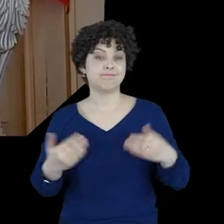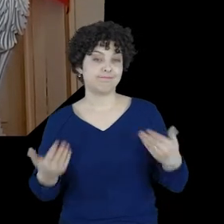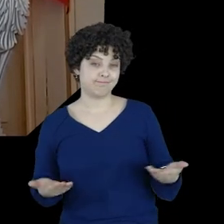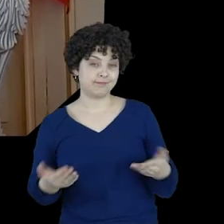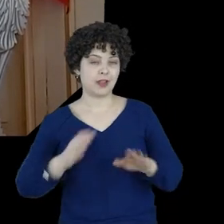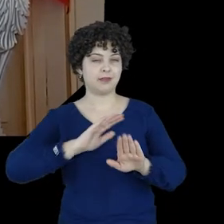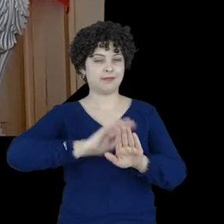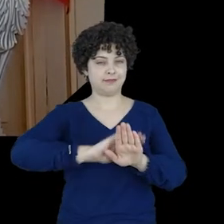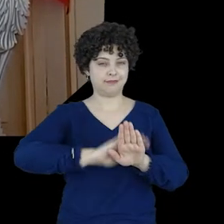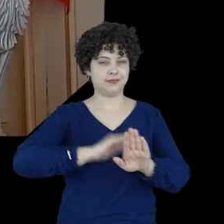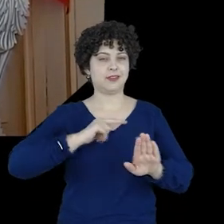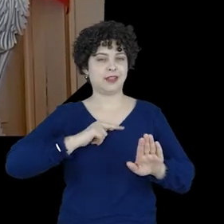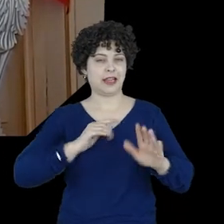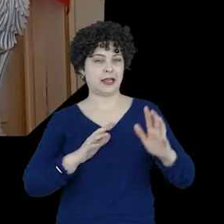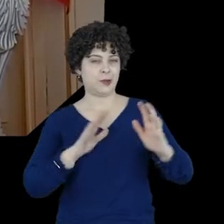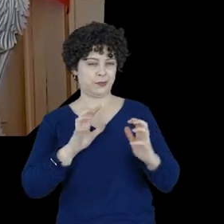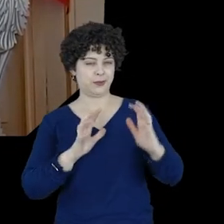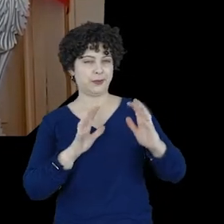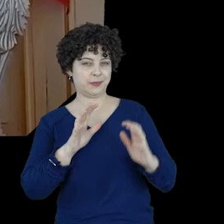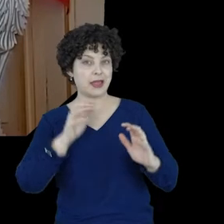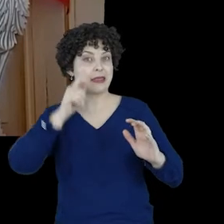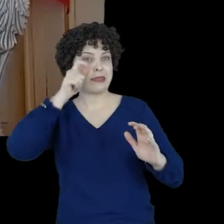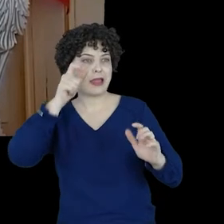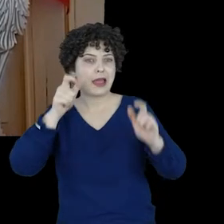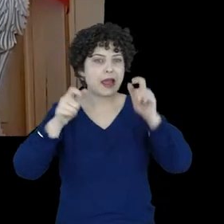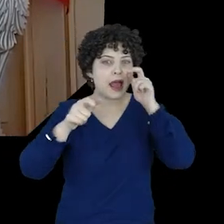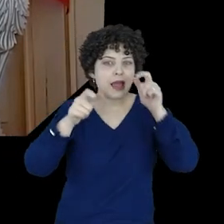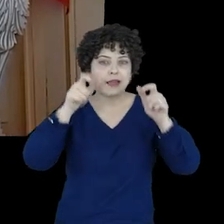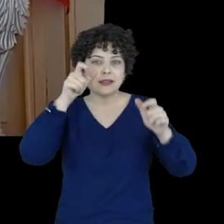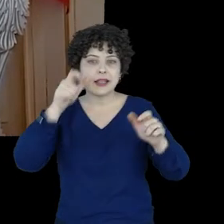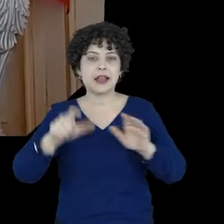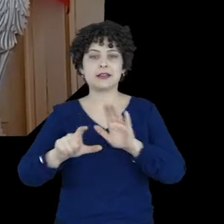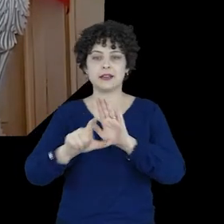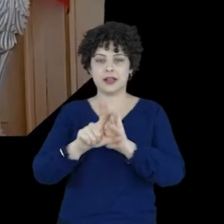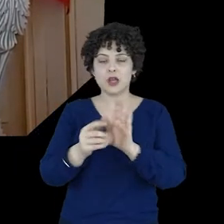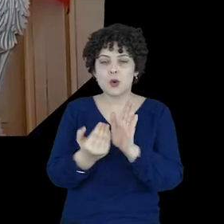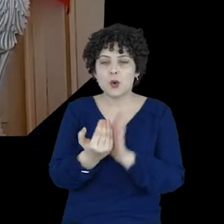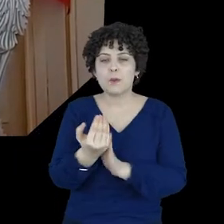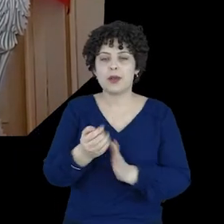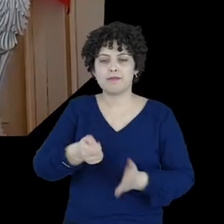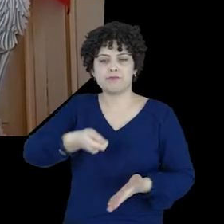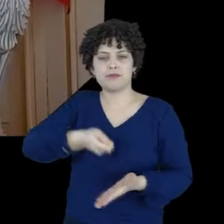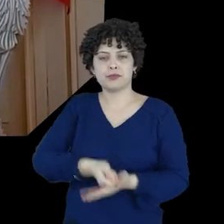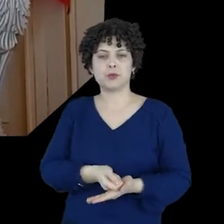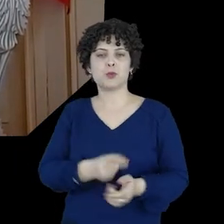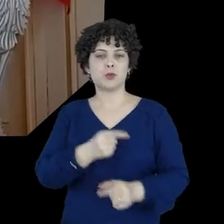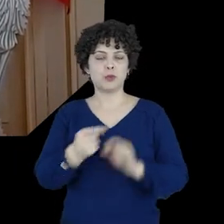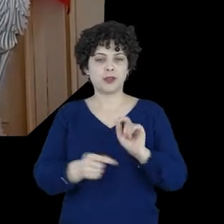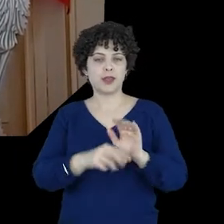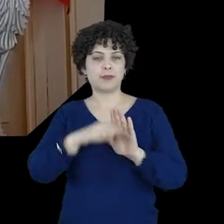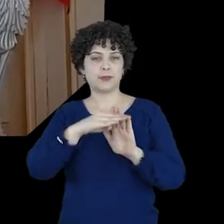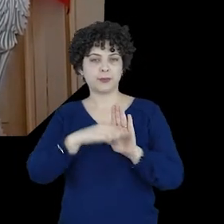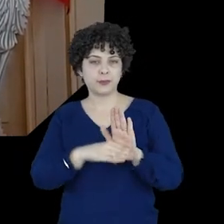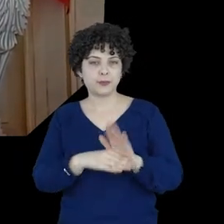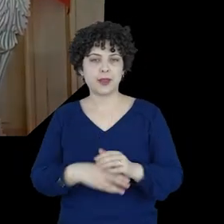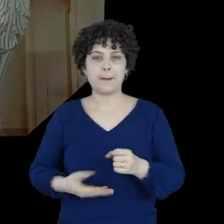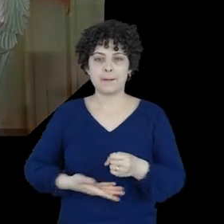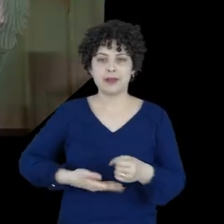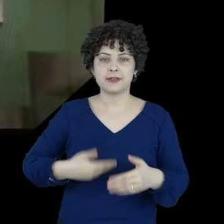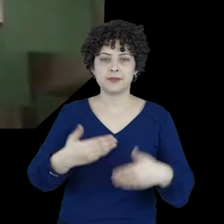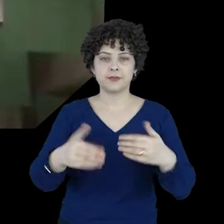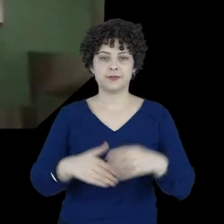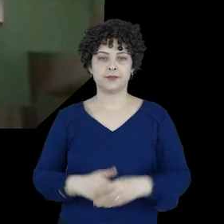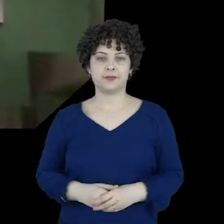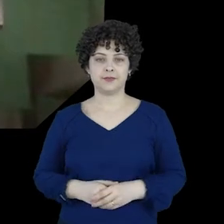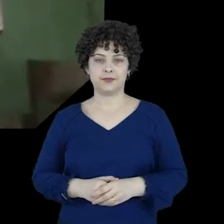Parce que derrière, effectivement, il y a potentiellement beaucoup de conflits d'intérêts, et cette loi commence à poser les bases d'un règlement.